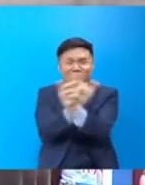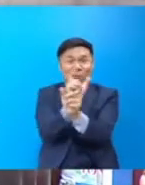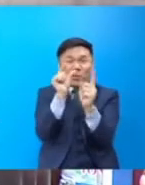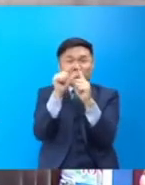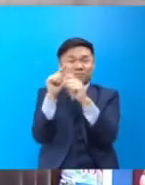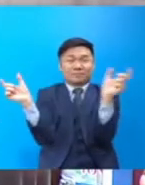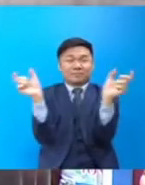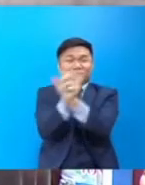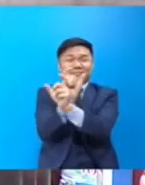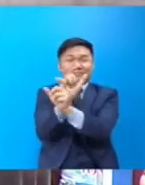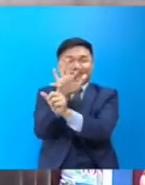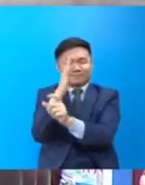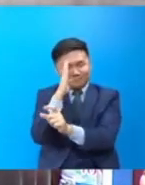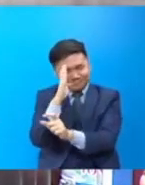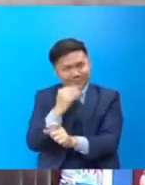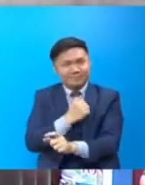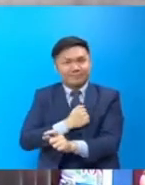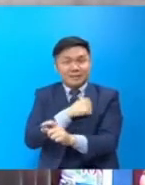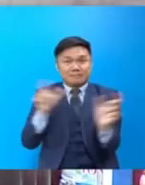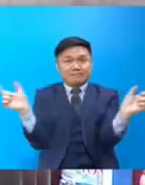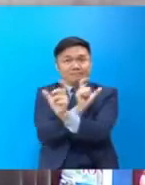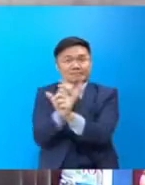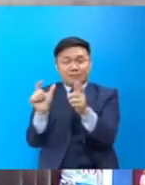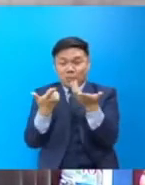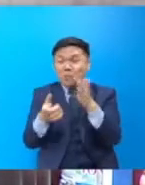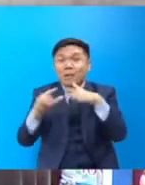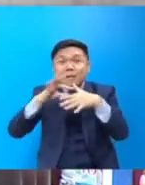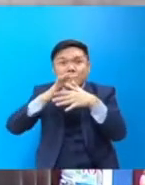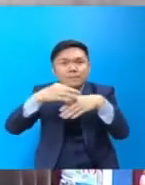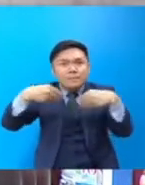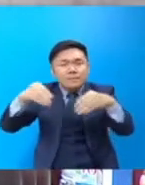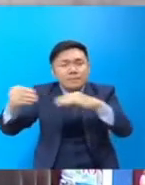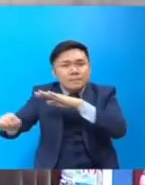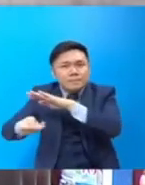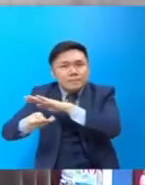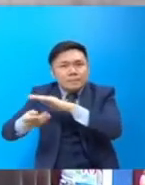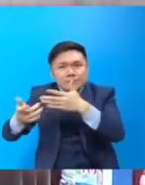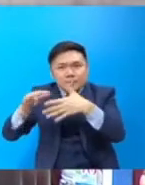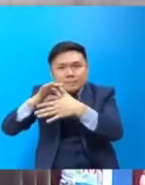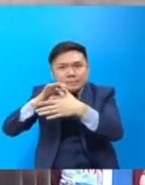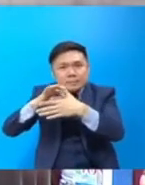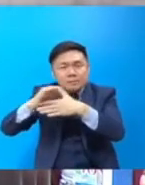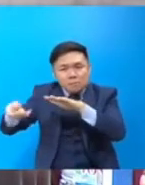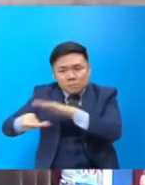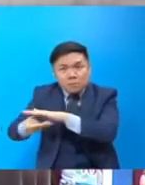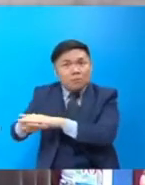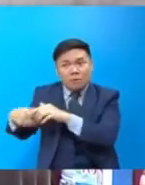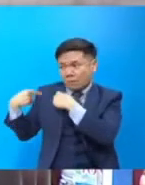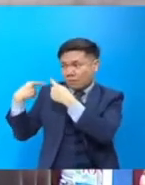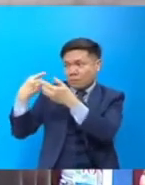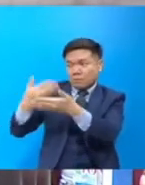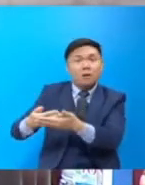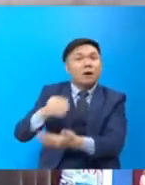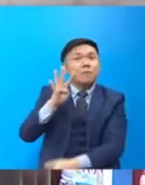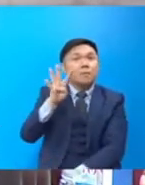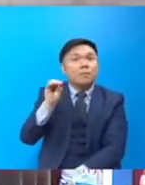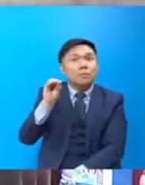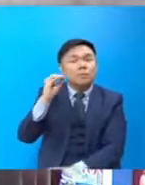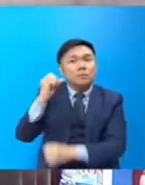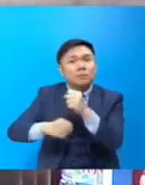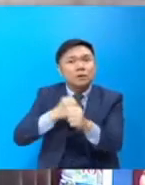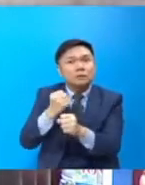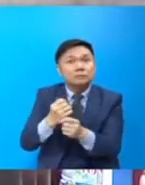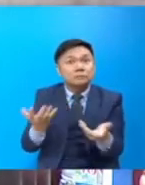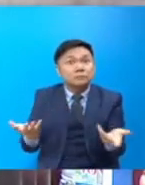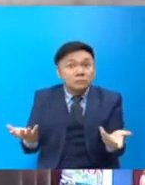Hei haji yang sedang panas sekarang ini ya Beli luas sehingga sampai 40 tahun eh oke dan yang ketiga